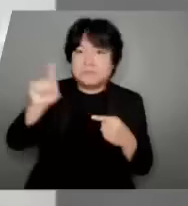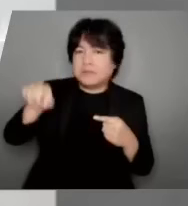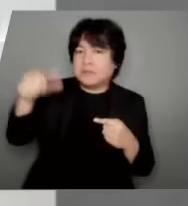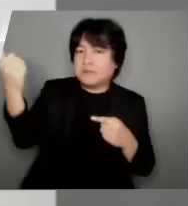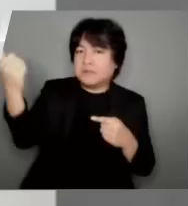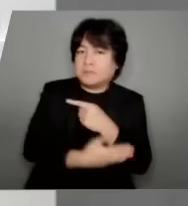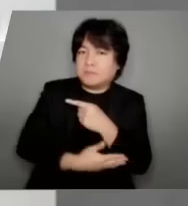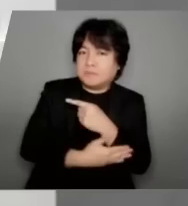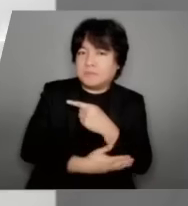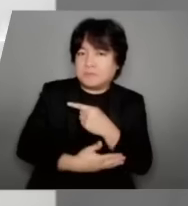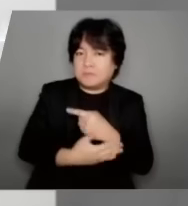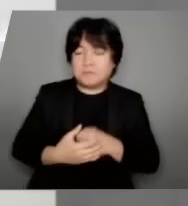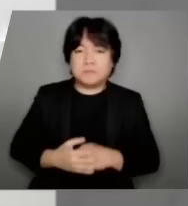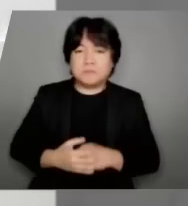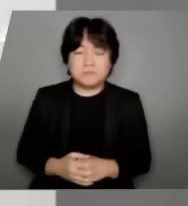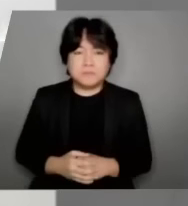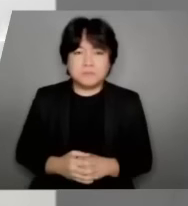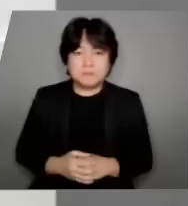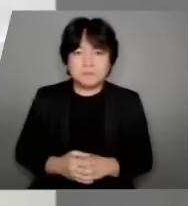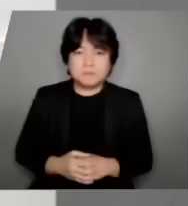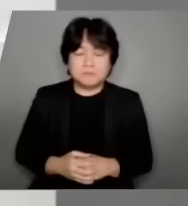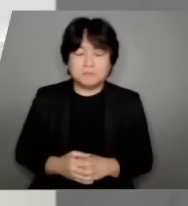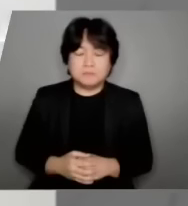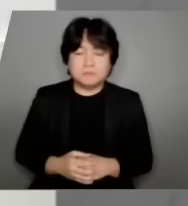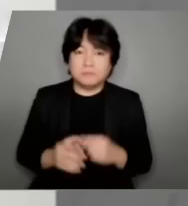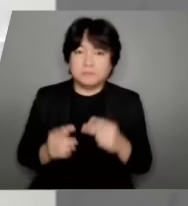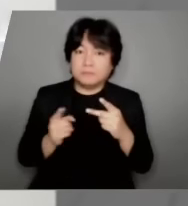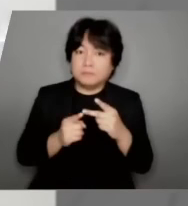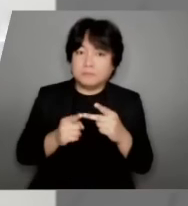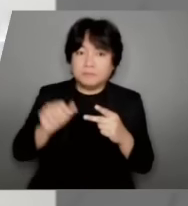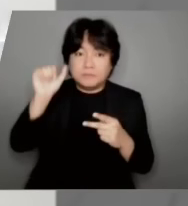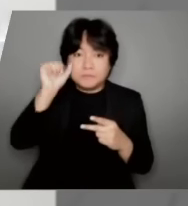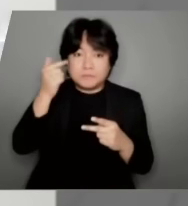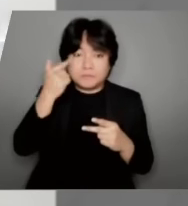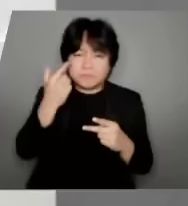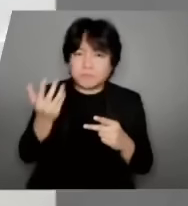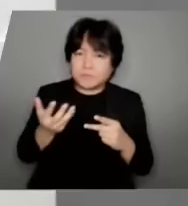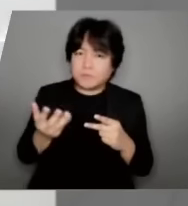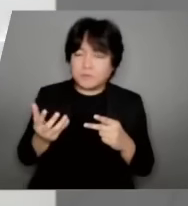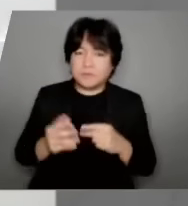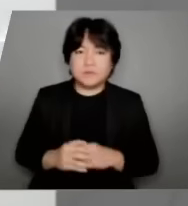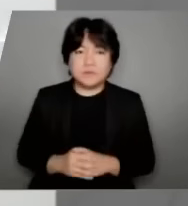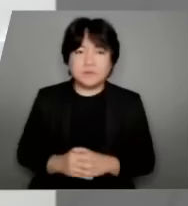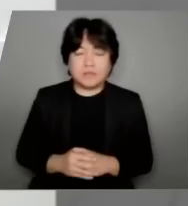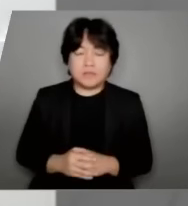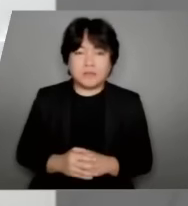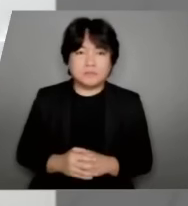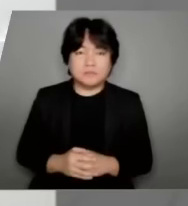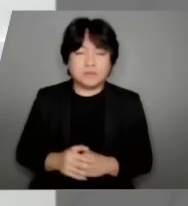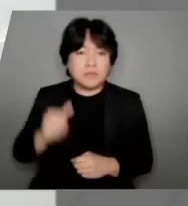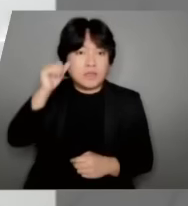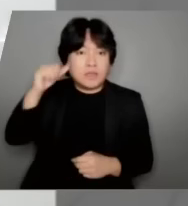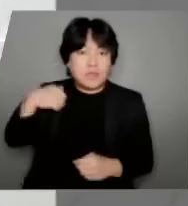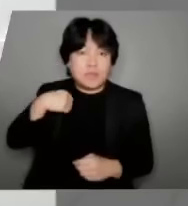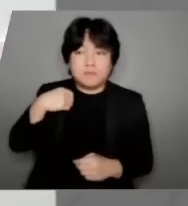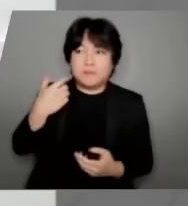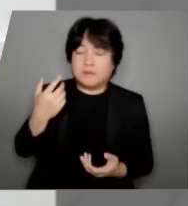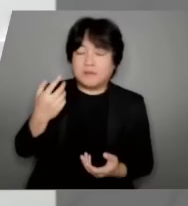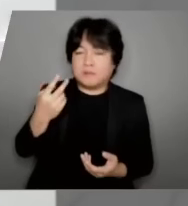po ito. Ngayon, si Alice Dial Guo ay hindi nila namataan kahapon hanggang kanina doon sa Batam,